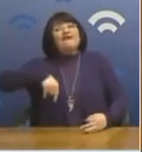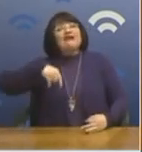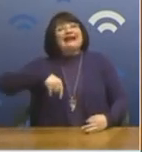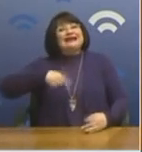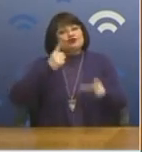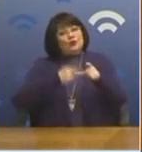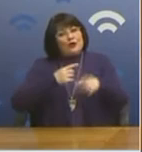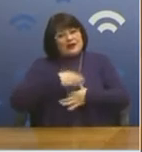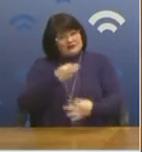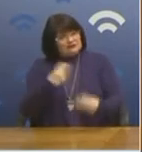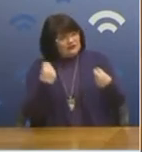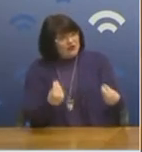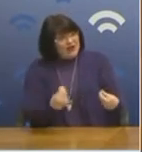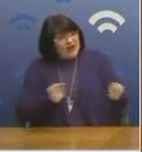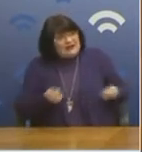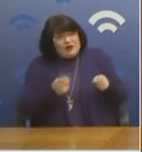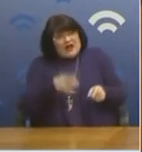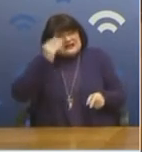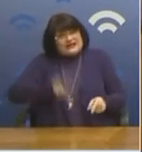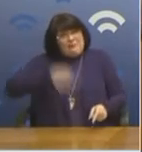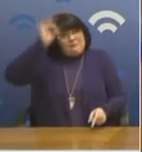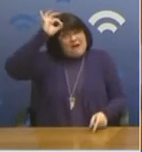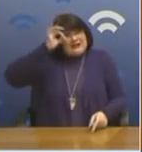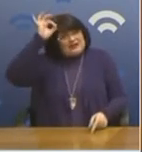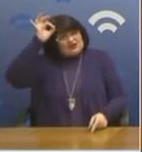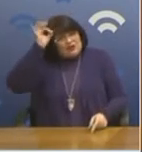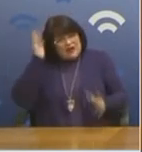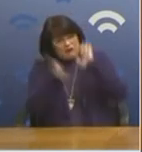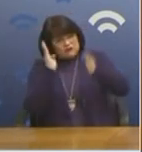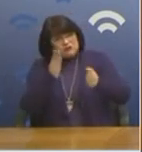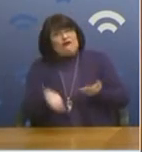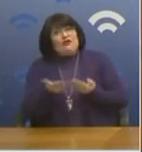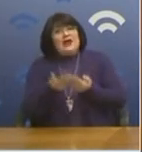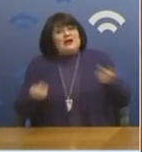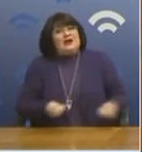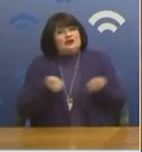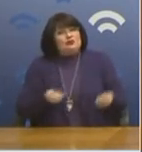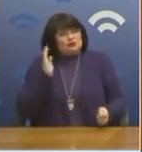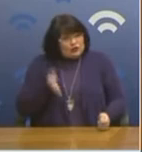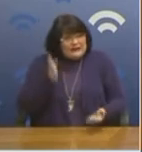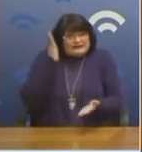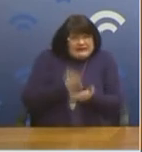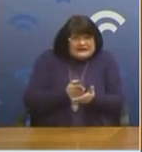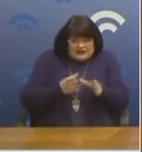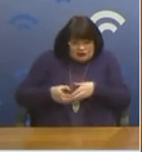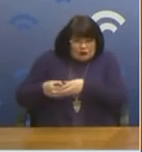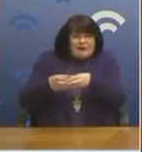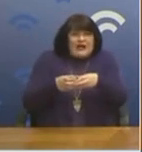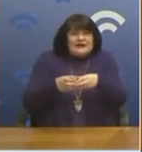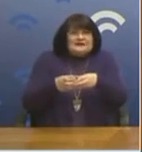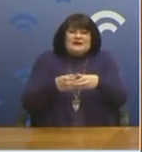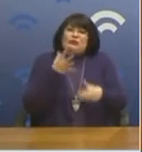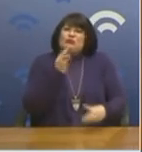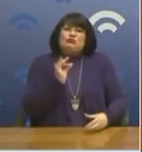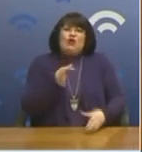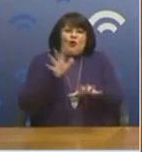τόσο ωραία αυτά τα πράγματα που κάνετε, θα βοηθήσουν τόσο πολύ τους εργαζόμενους και τα μεσαία στρώματα, γιατί χρειάζεται να σταματήσουμε